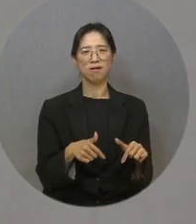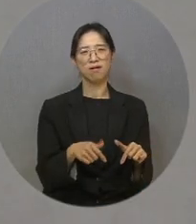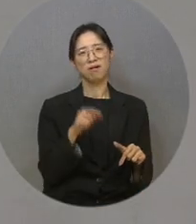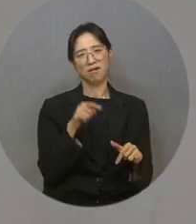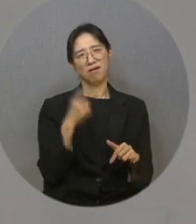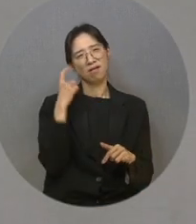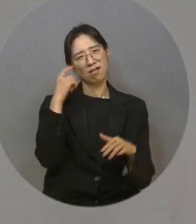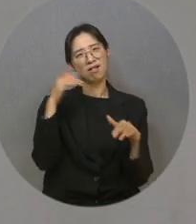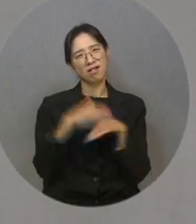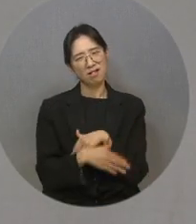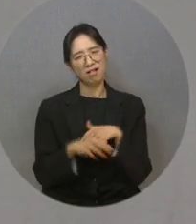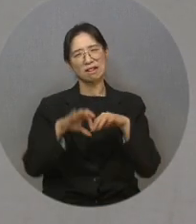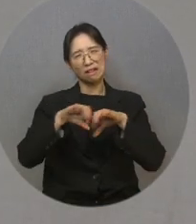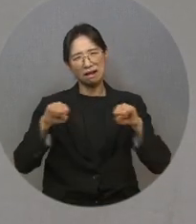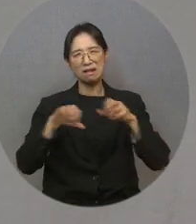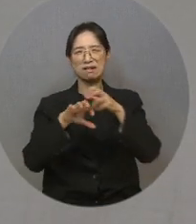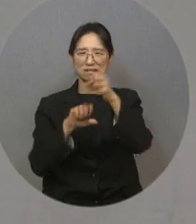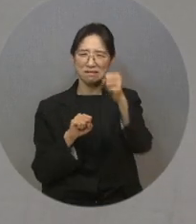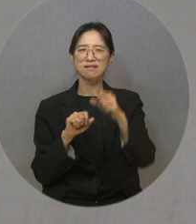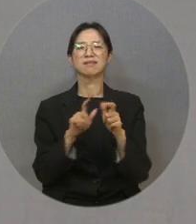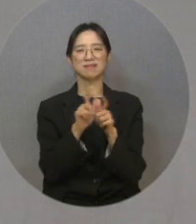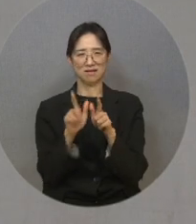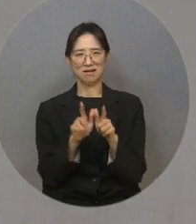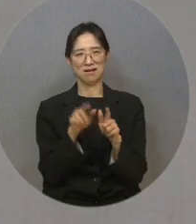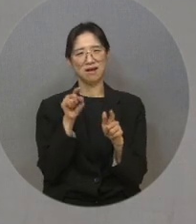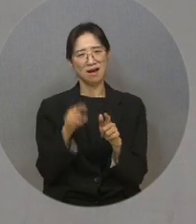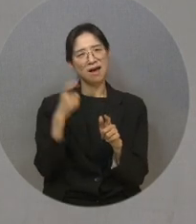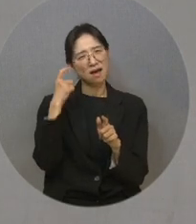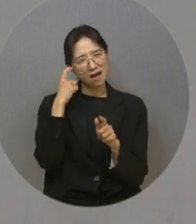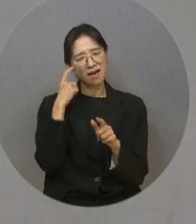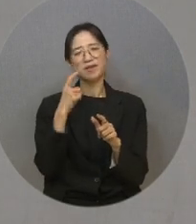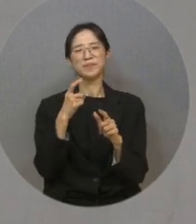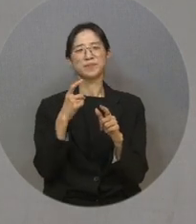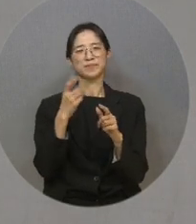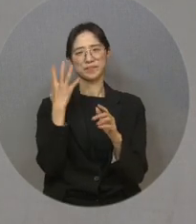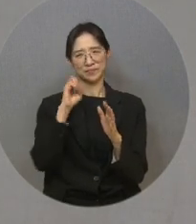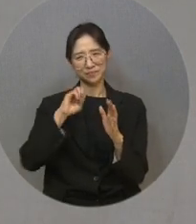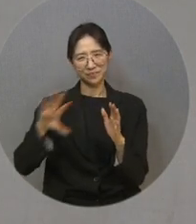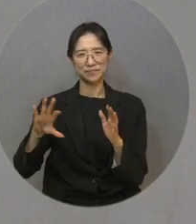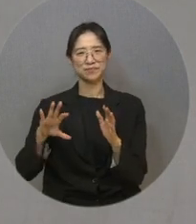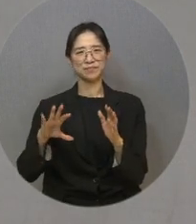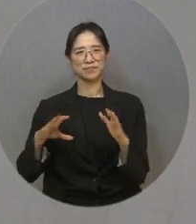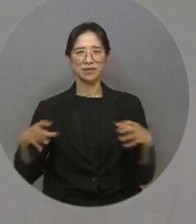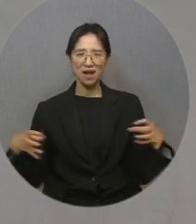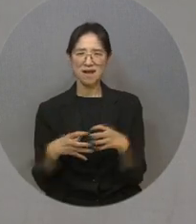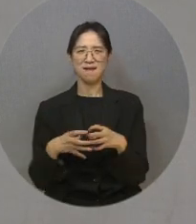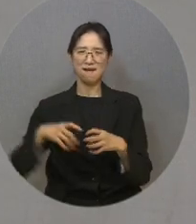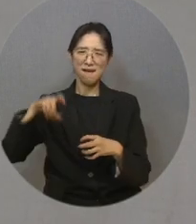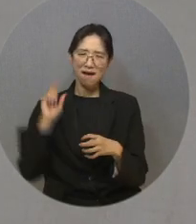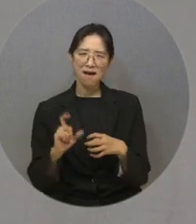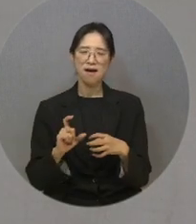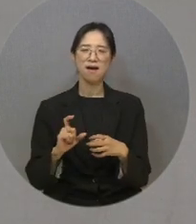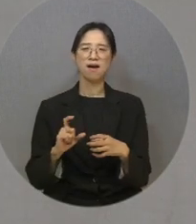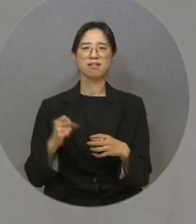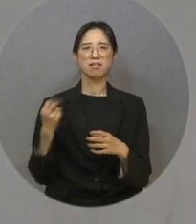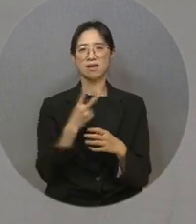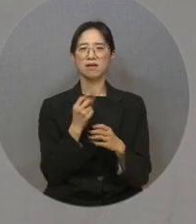이런 이념 속에서 우리가 살고 있습니다. 어떻게 하면 이 이념을 탈피해서 강대한 국가로 다시